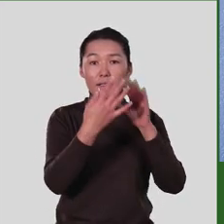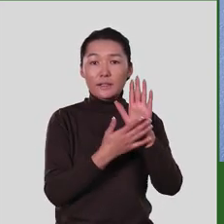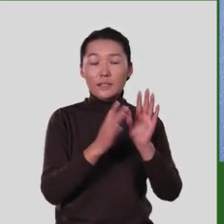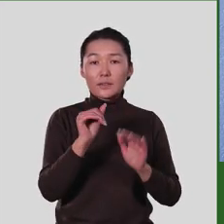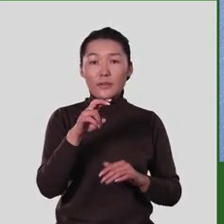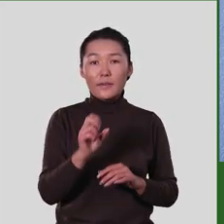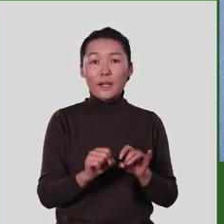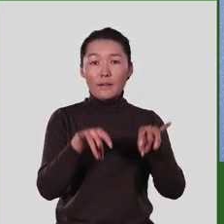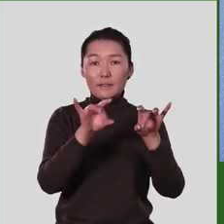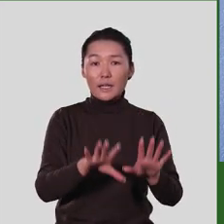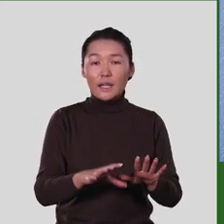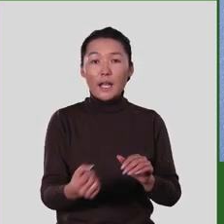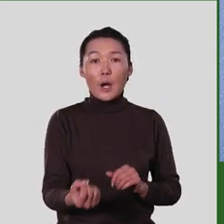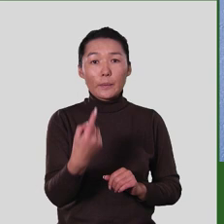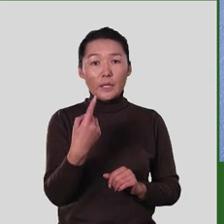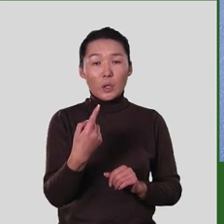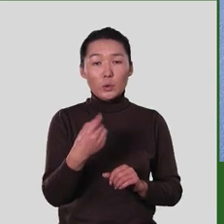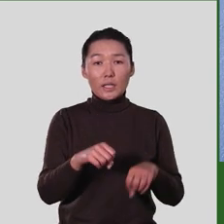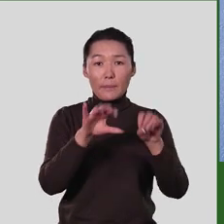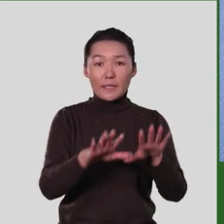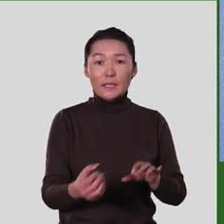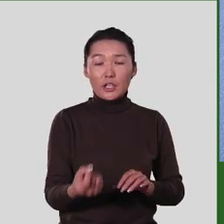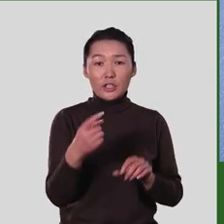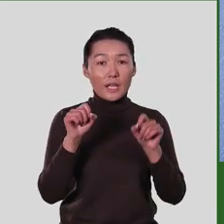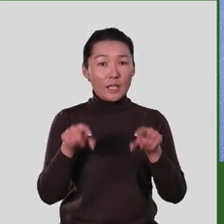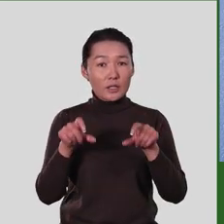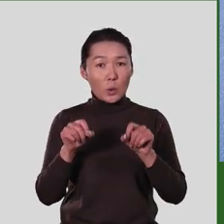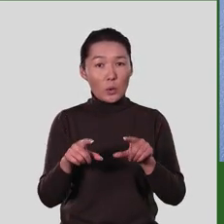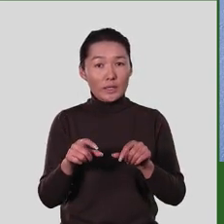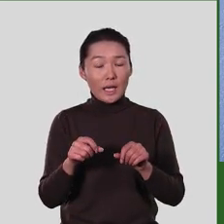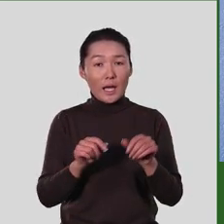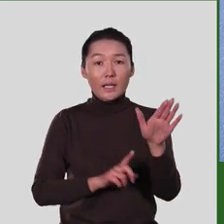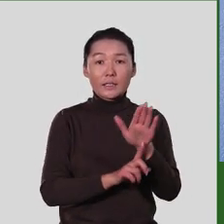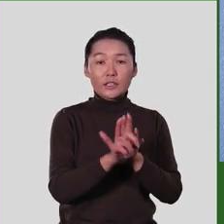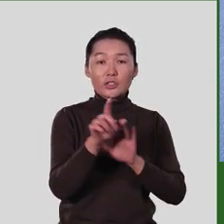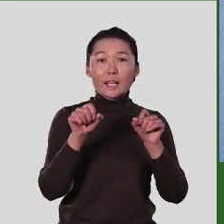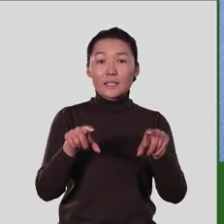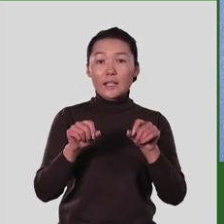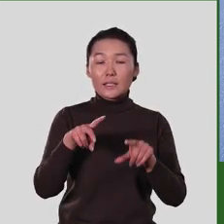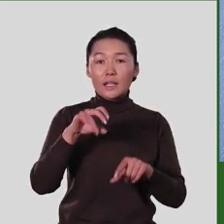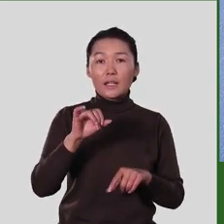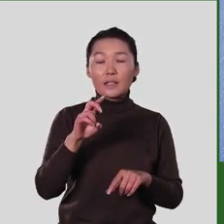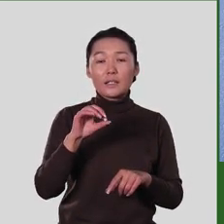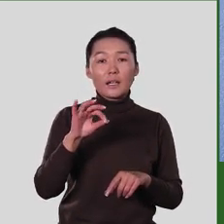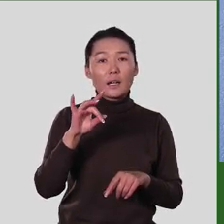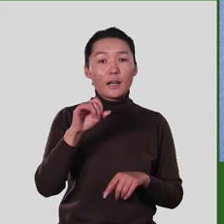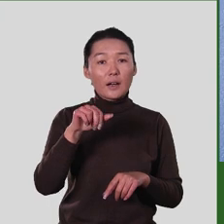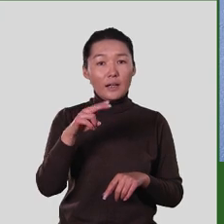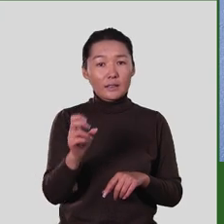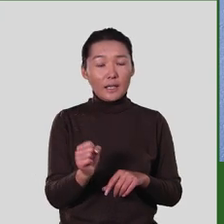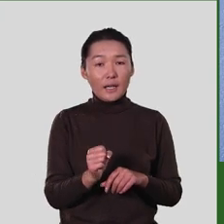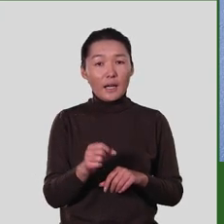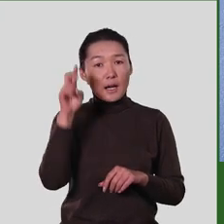в Австралии обнаружили месторождение золота, началась золотая лихорадка. В страну начали